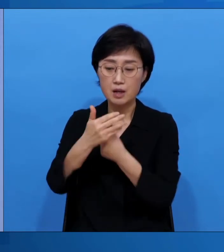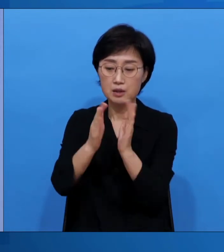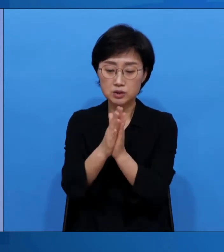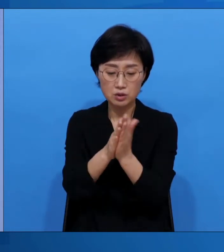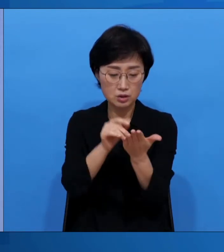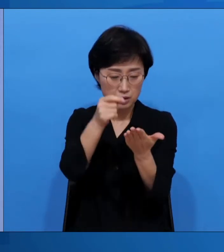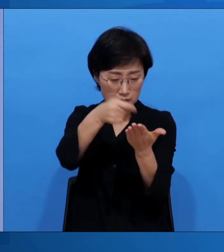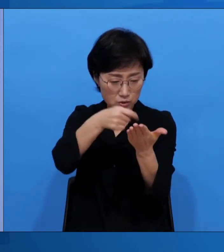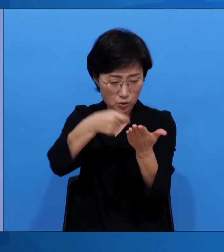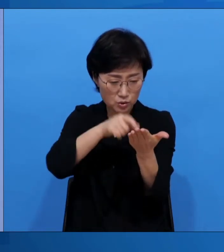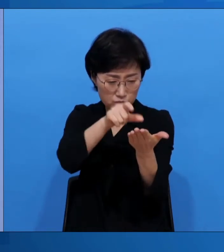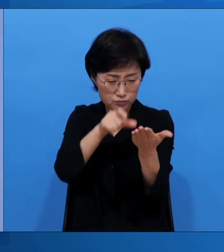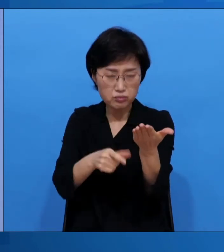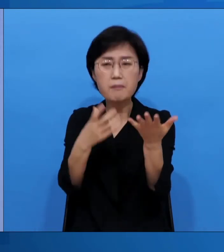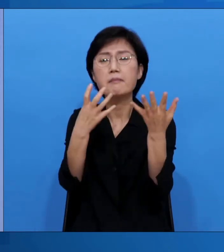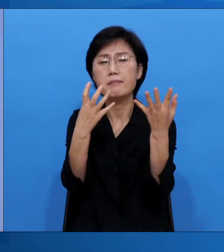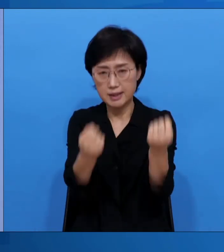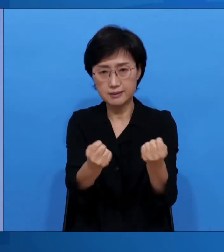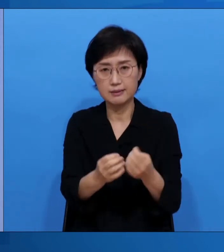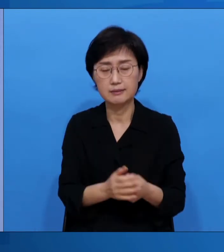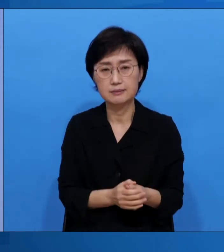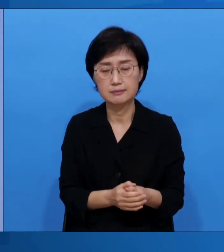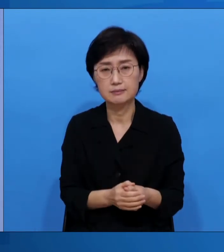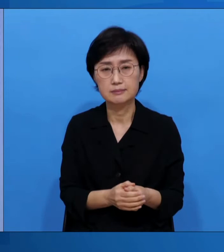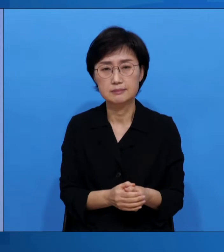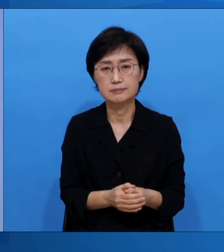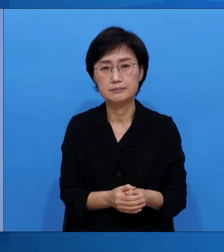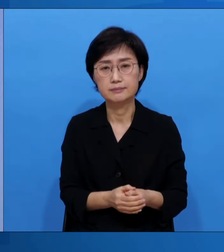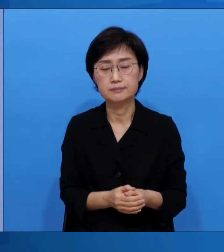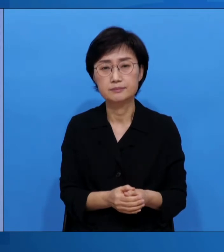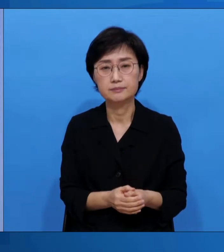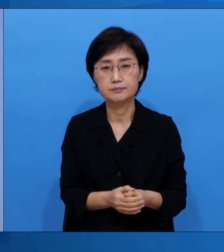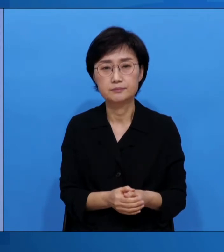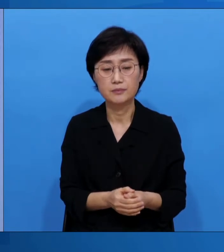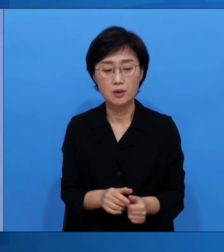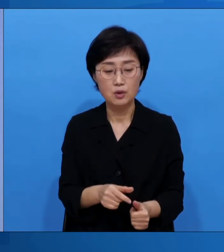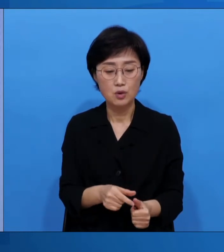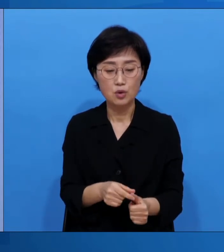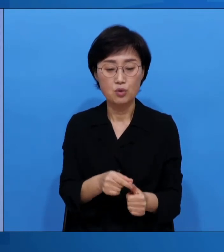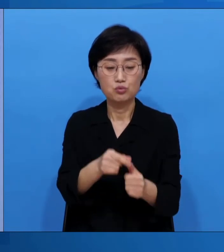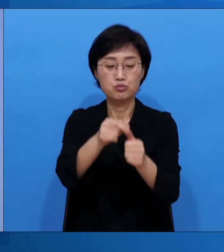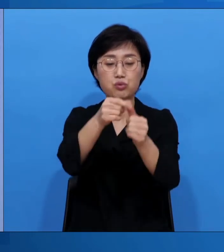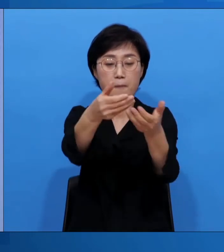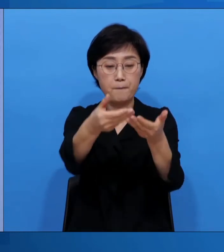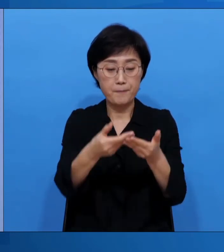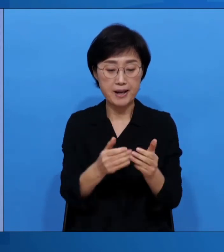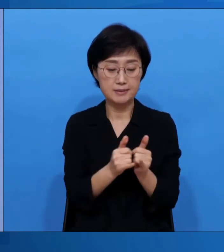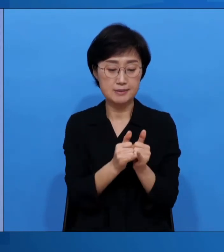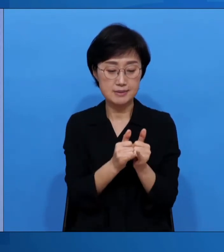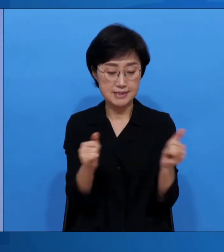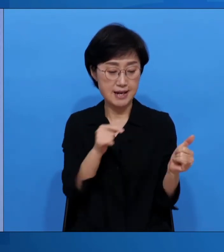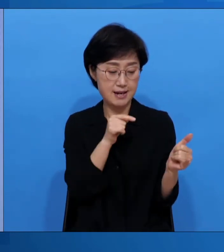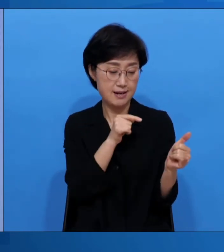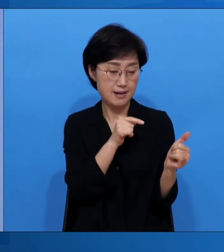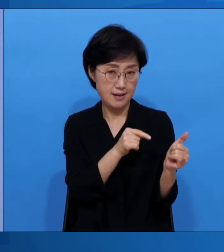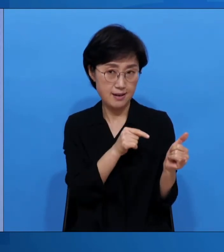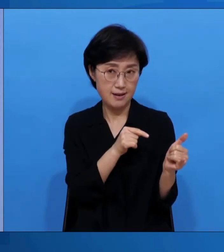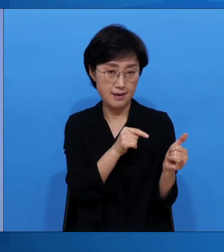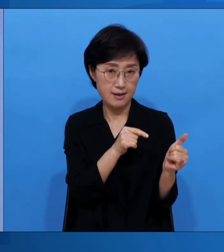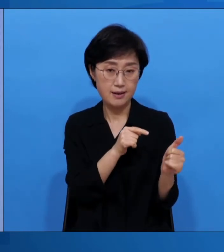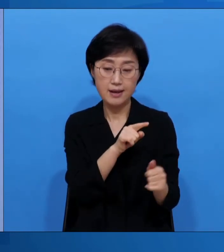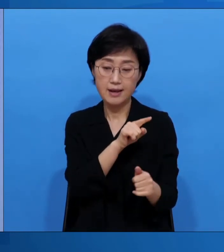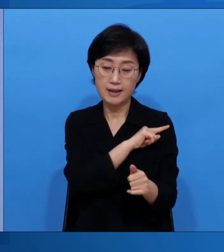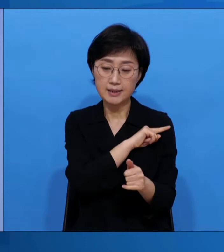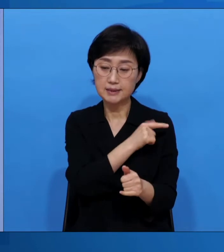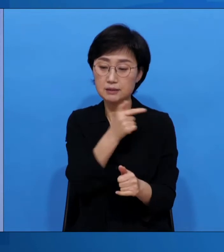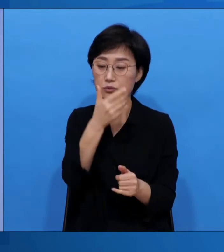계속 나오잖아요. And so we see this repeatedly inside of the Bible as well. 구원받은 자에게 주시는 가장 큰 축복이 땅에 있는 것